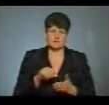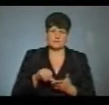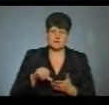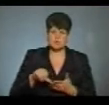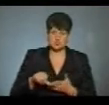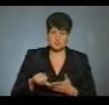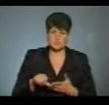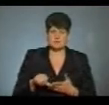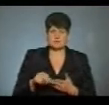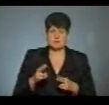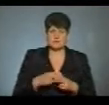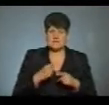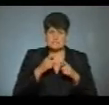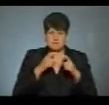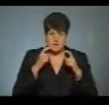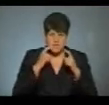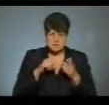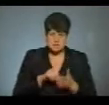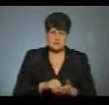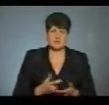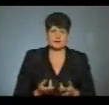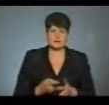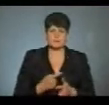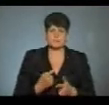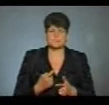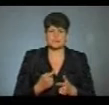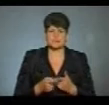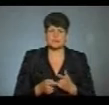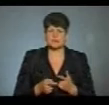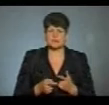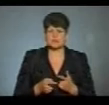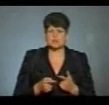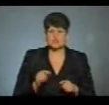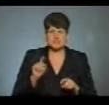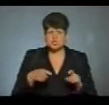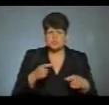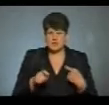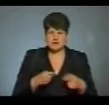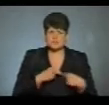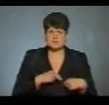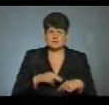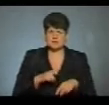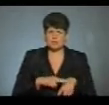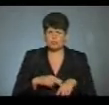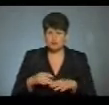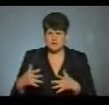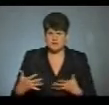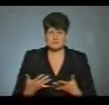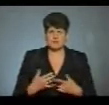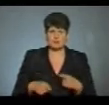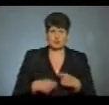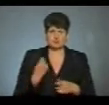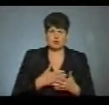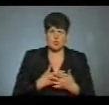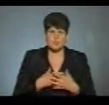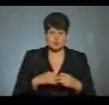присутність без маски, і там якісь чіпляння до працівників поліції, і там порушення громадського